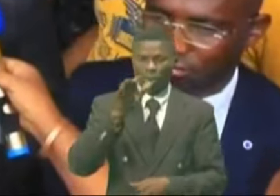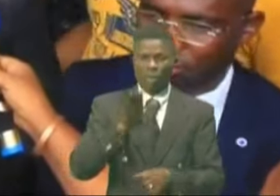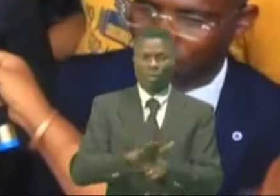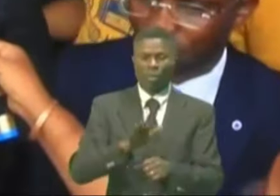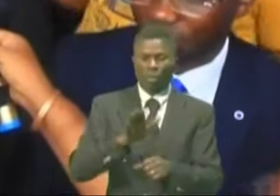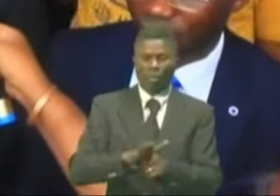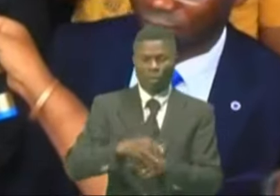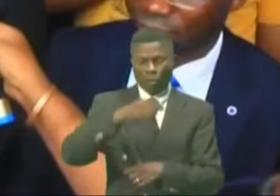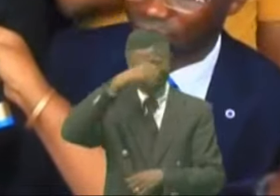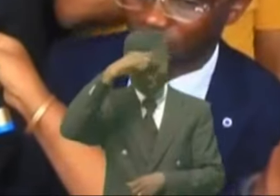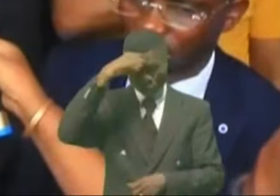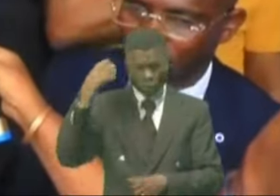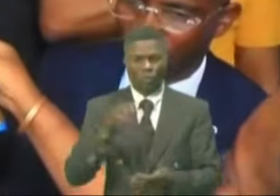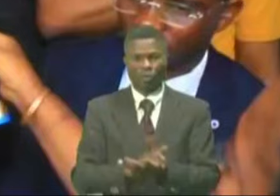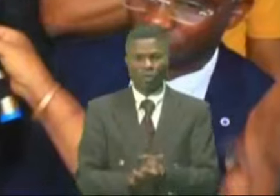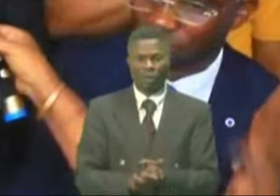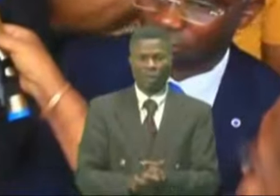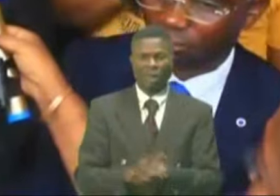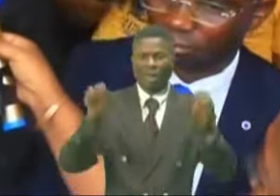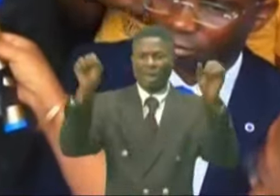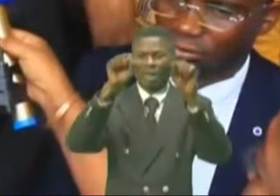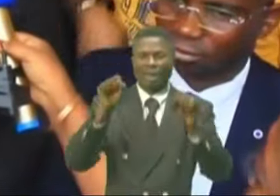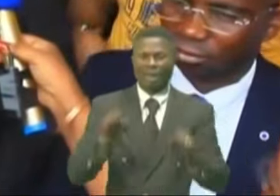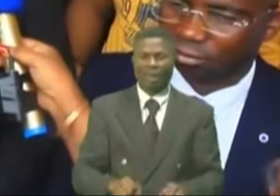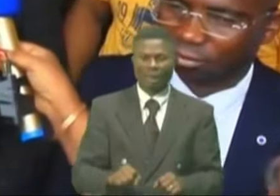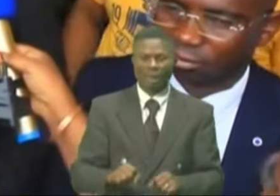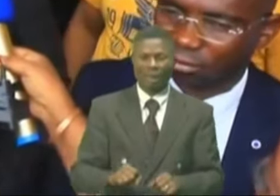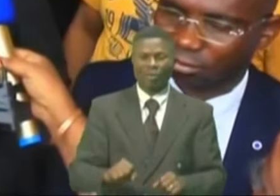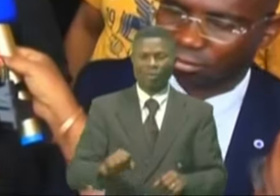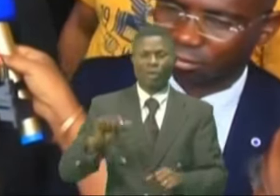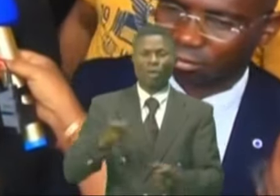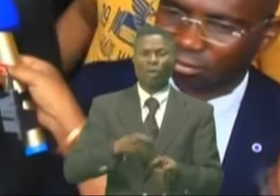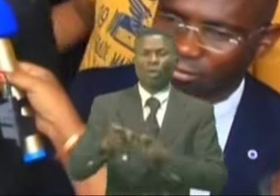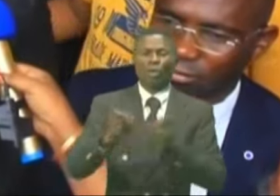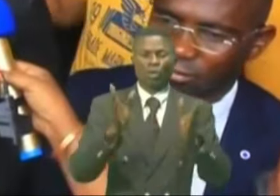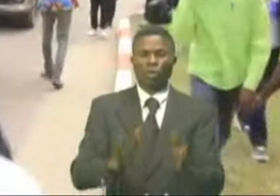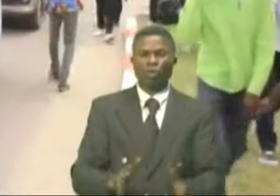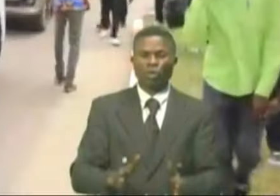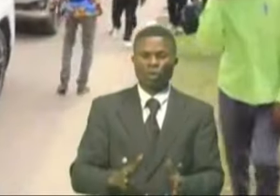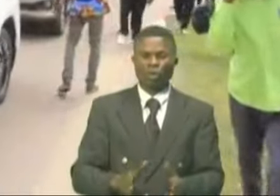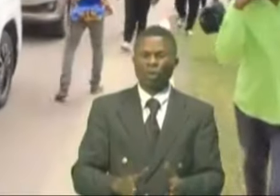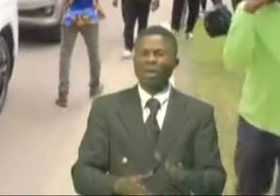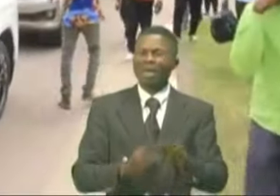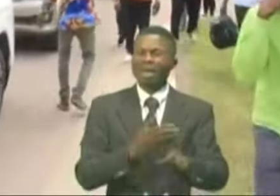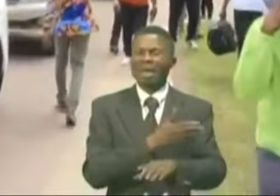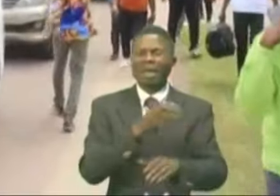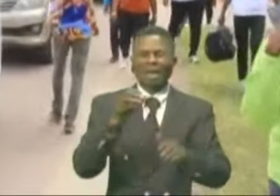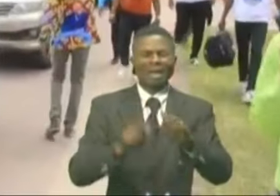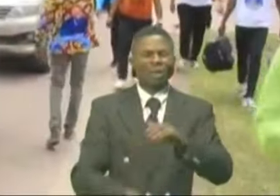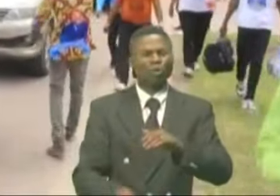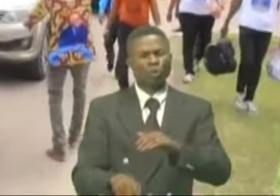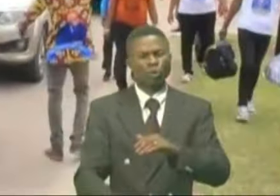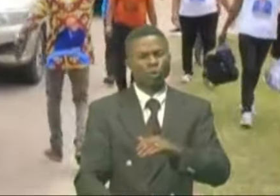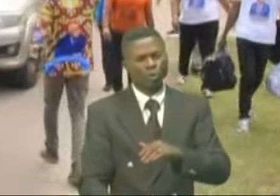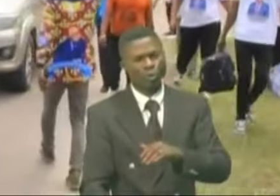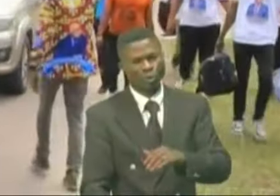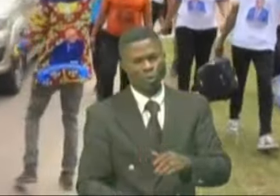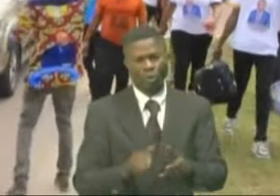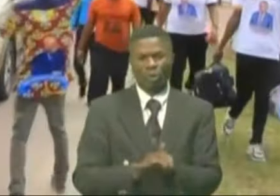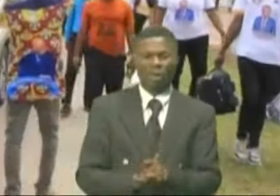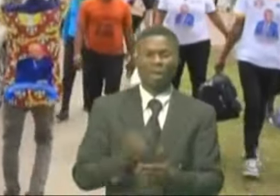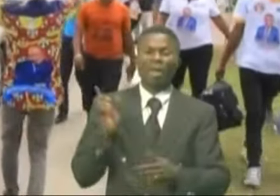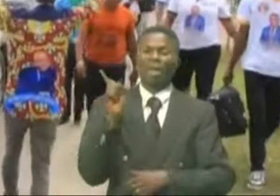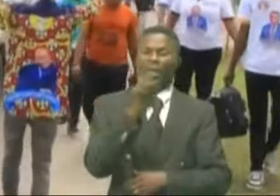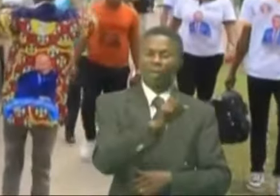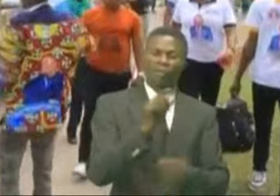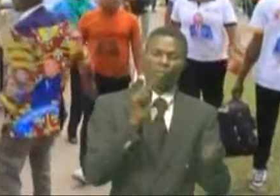enduré dans un système de gouvernance de prédation. De là, leur cortège va se diriger